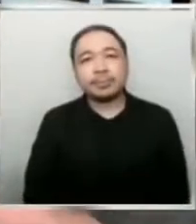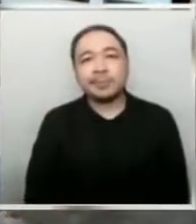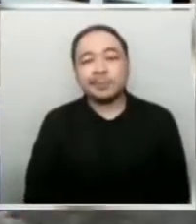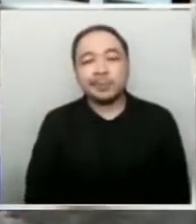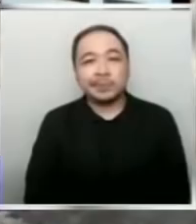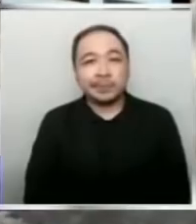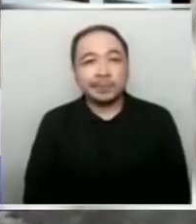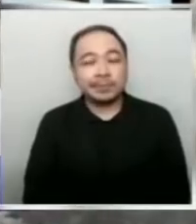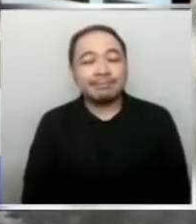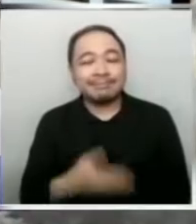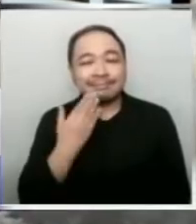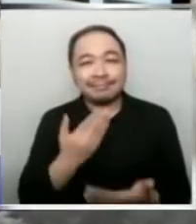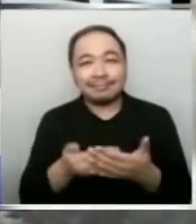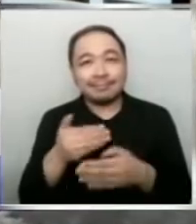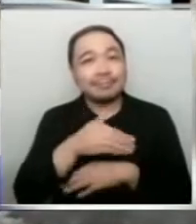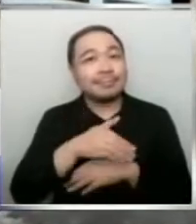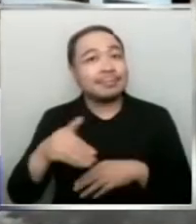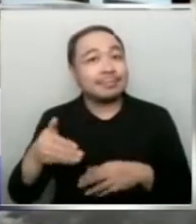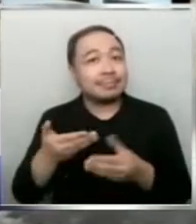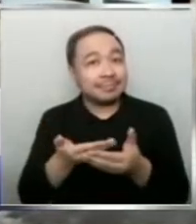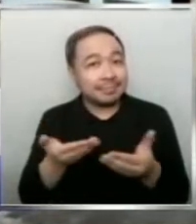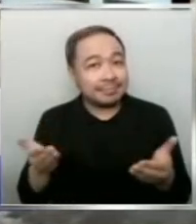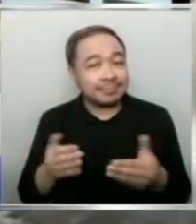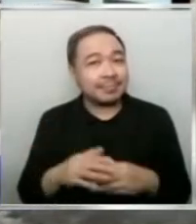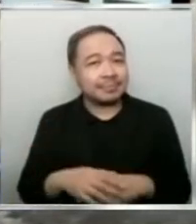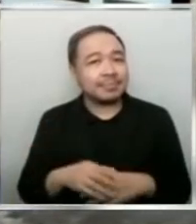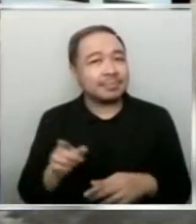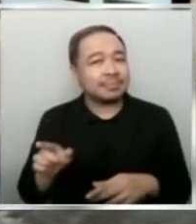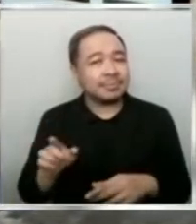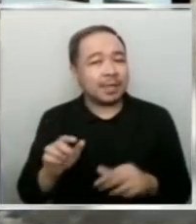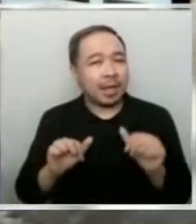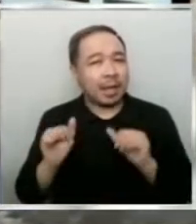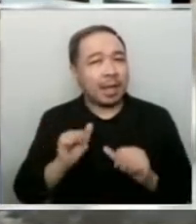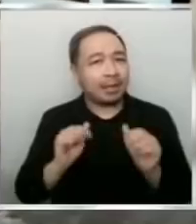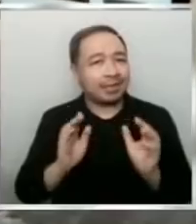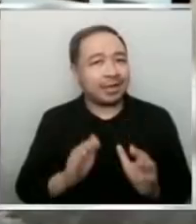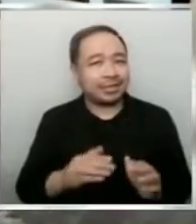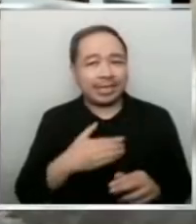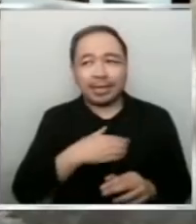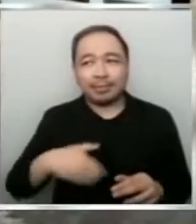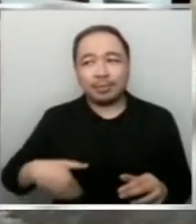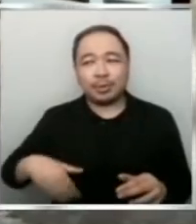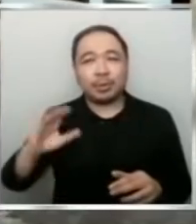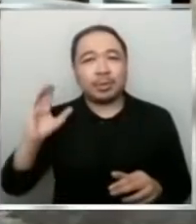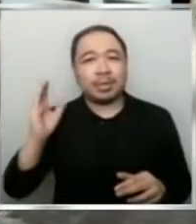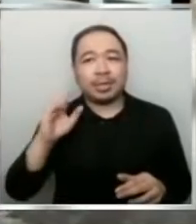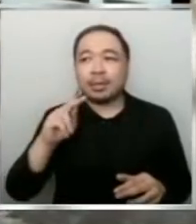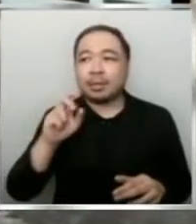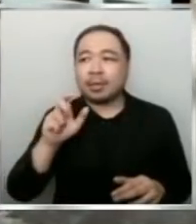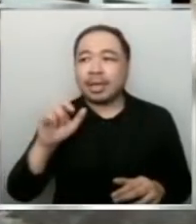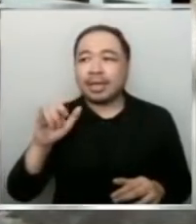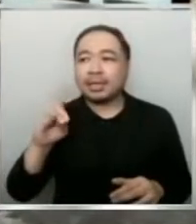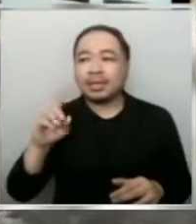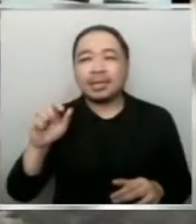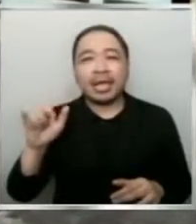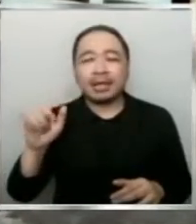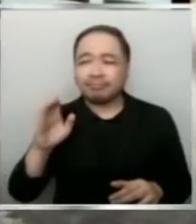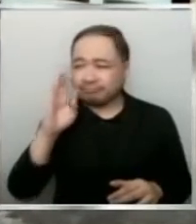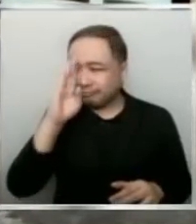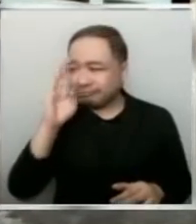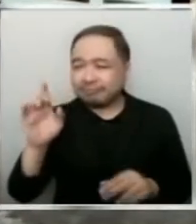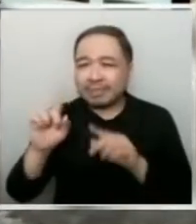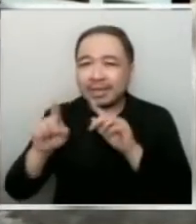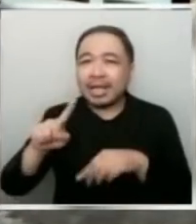Good evening mga kapuso! Diretsahang sinagot ng actress at beauty queen na si Kelley Day ang ilang rumors sa kanya. Kabilang na riyan